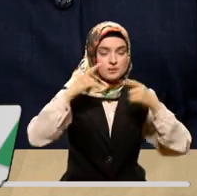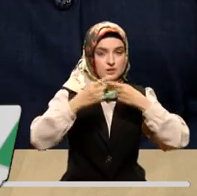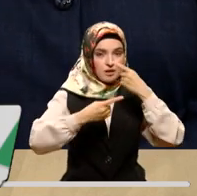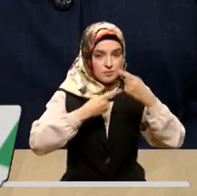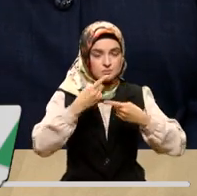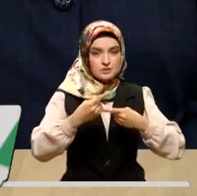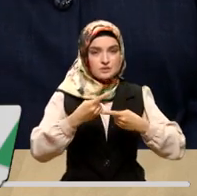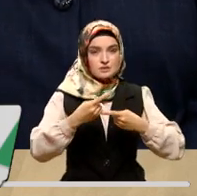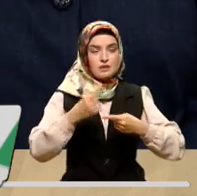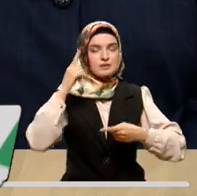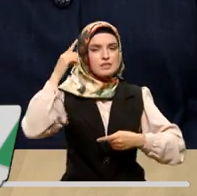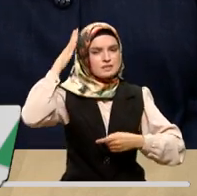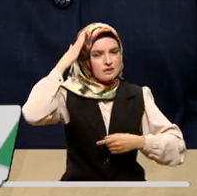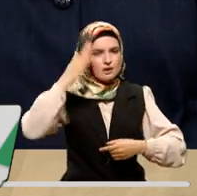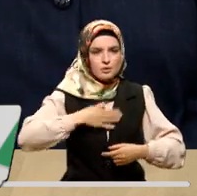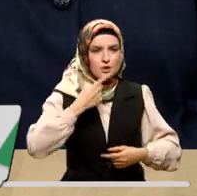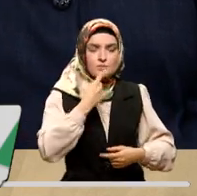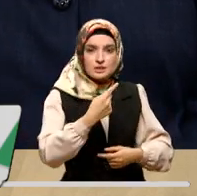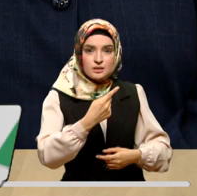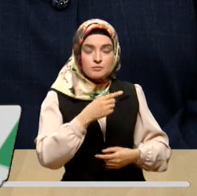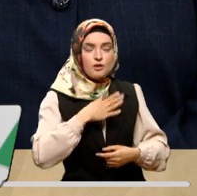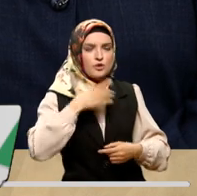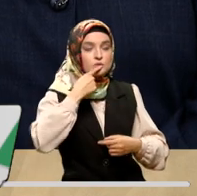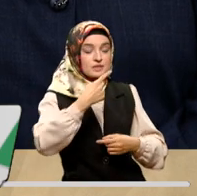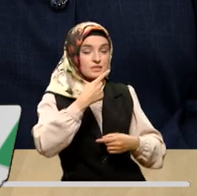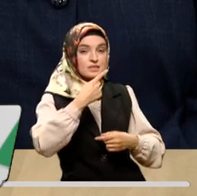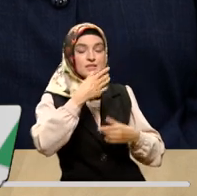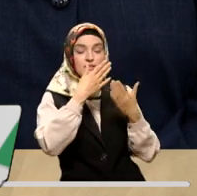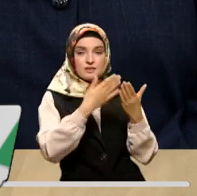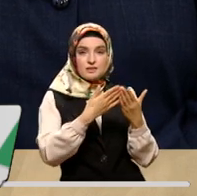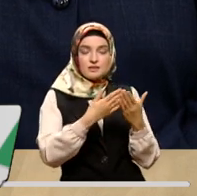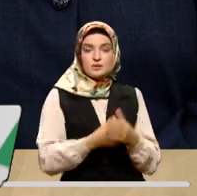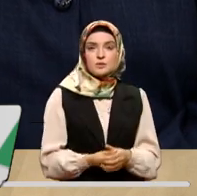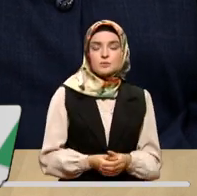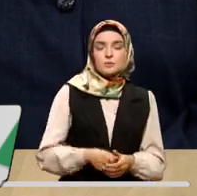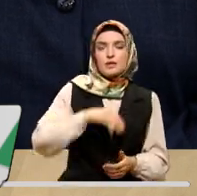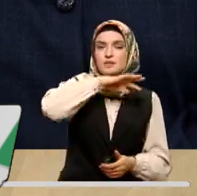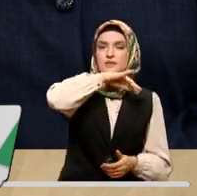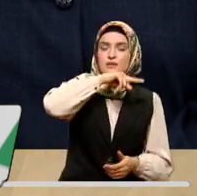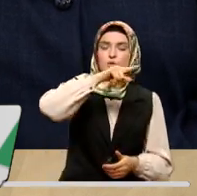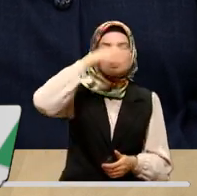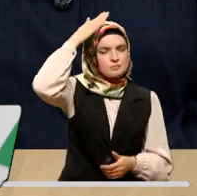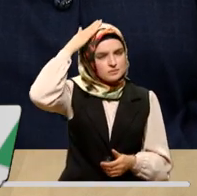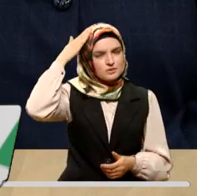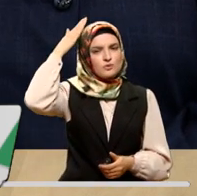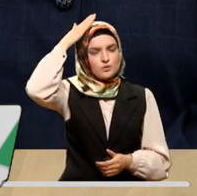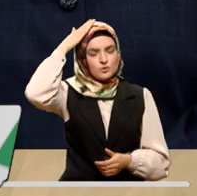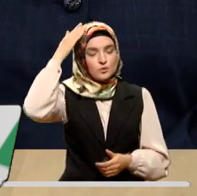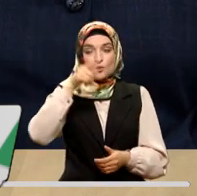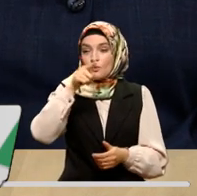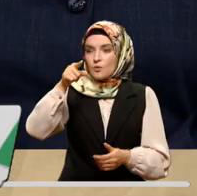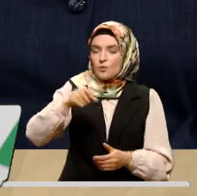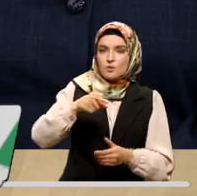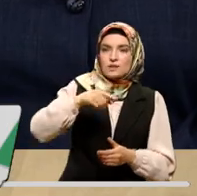bir selamünaleyküm dediği zaman aleyküm selam denileceğini oradan öğrenecek. Dedeler onların başında okşayacak. Onlar dedelerin